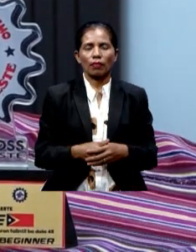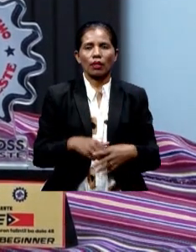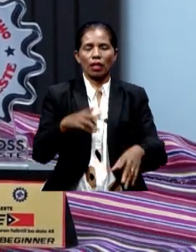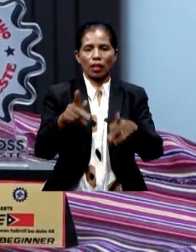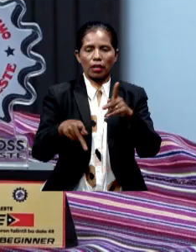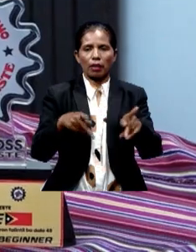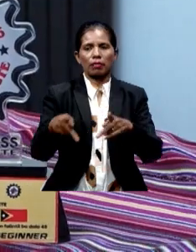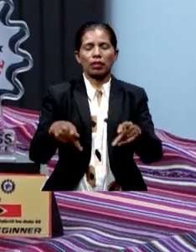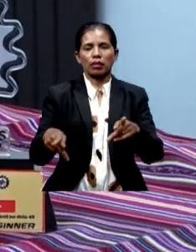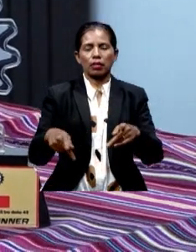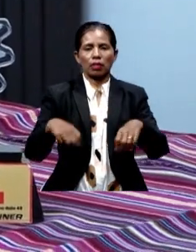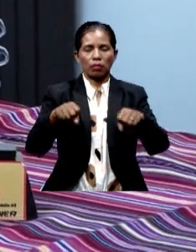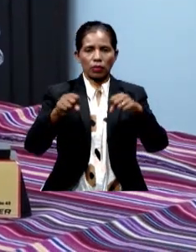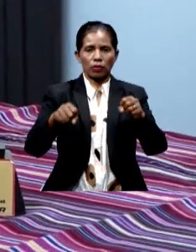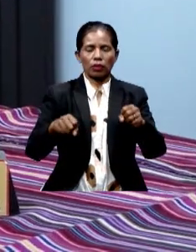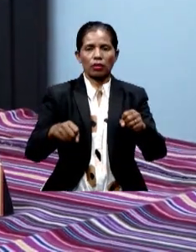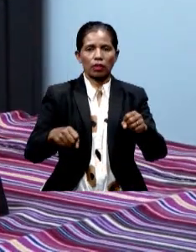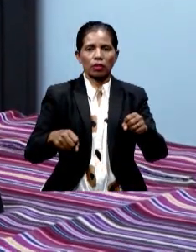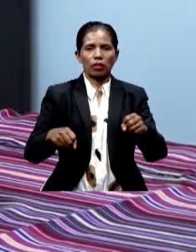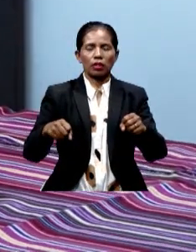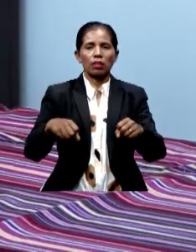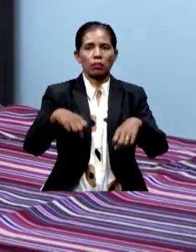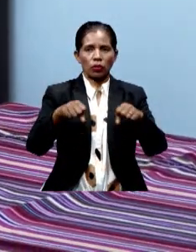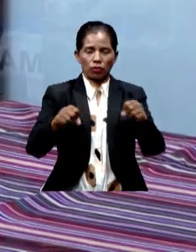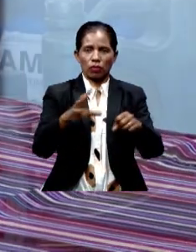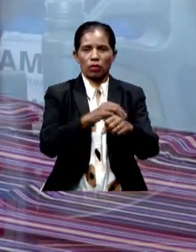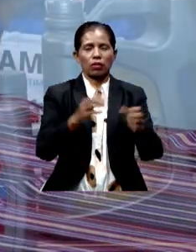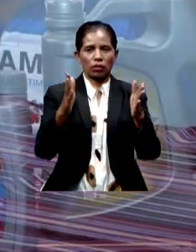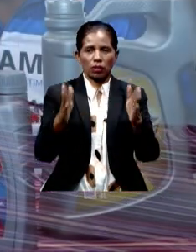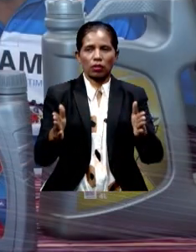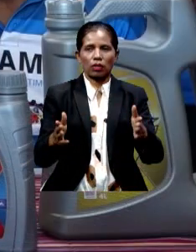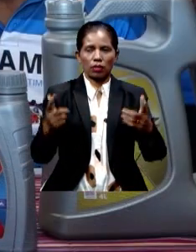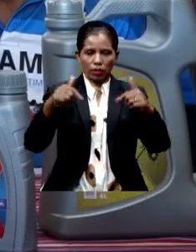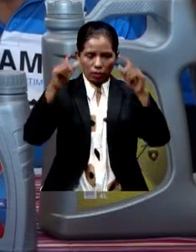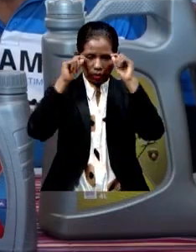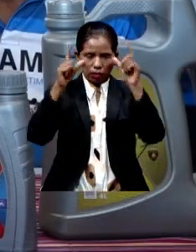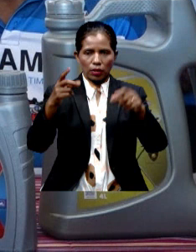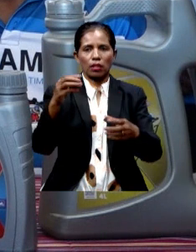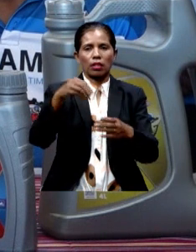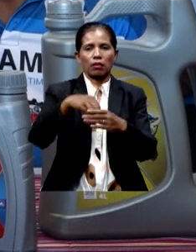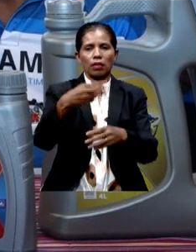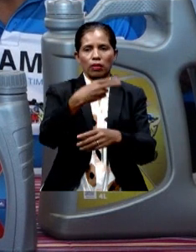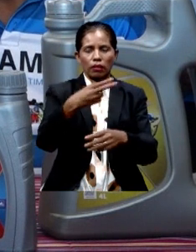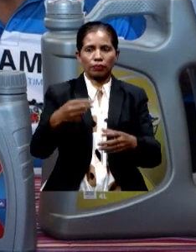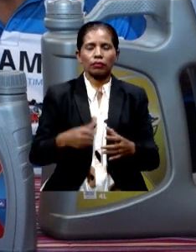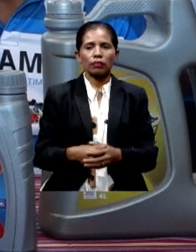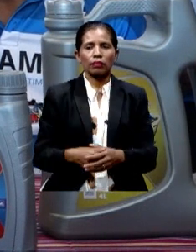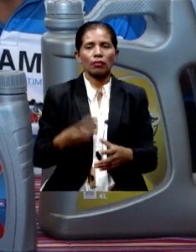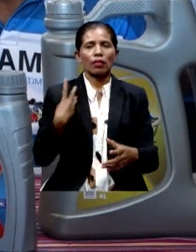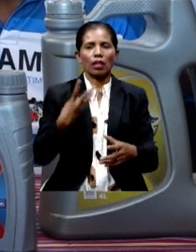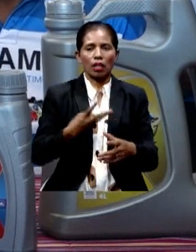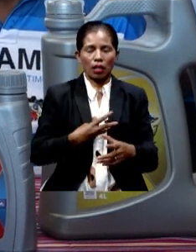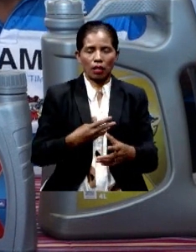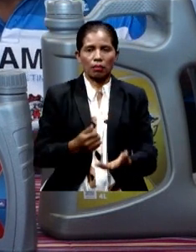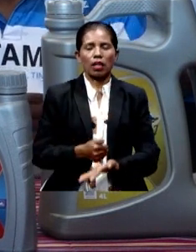pembalap-pembalap dan juga motor balap dari Timor yang masuk ke dunia internasional. Jadi ini memang event ini akan mendorong lah